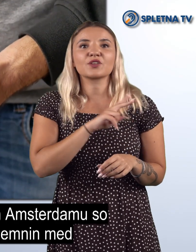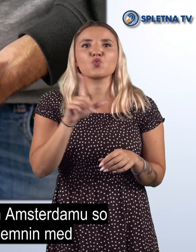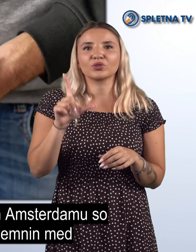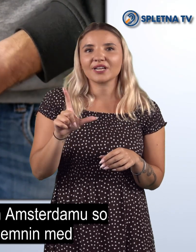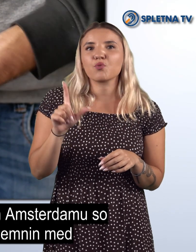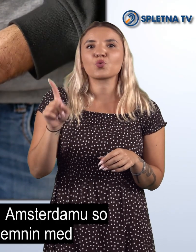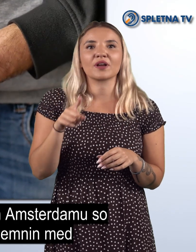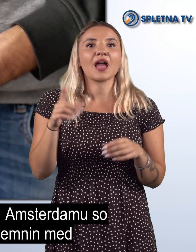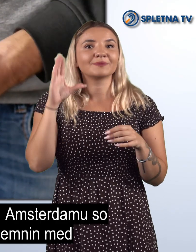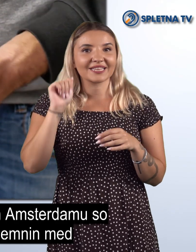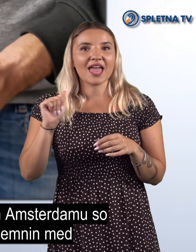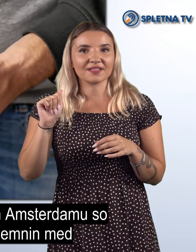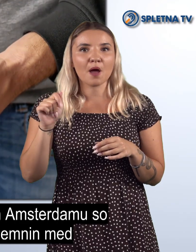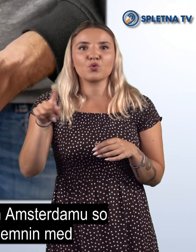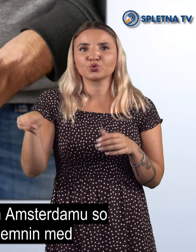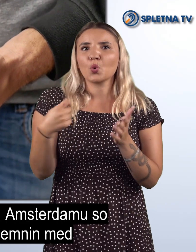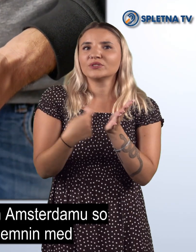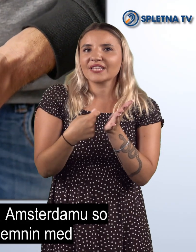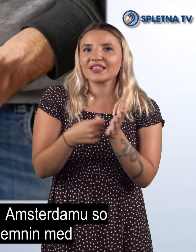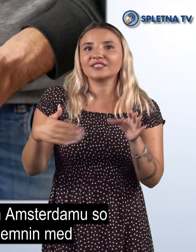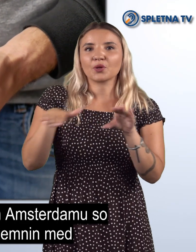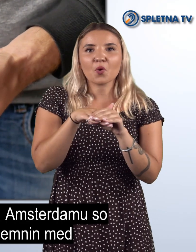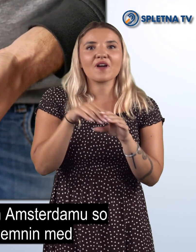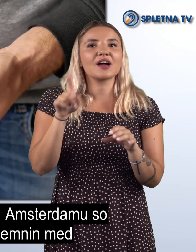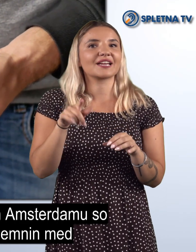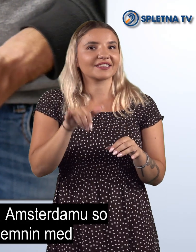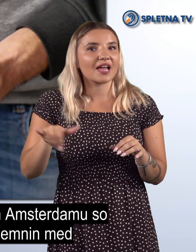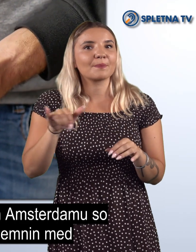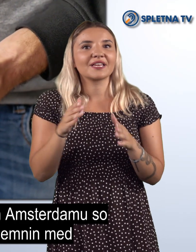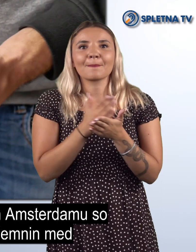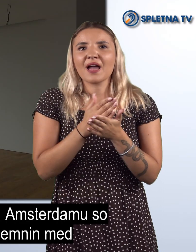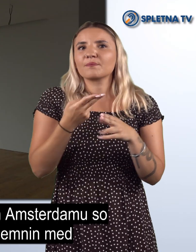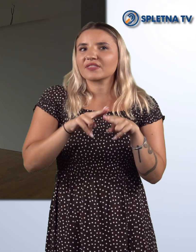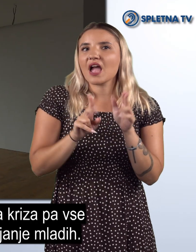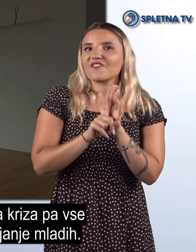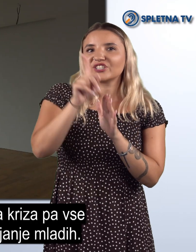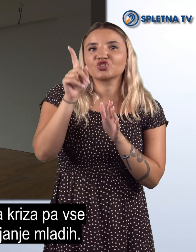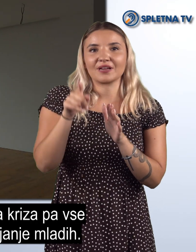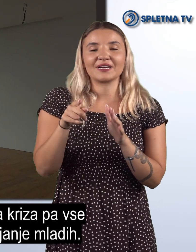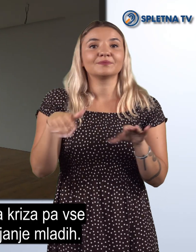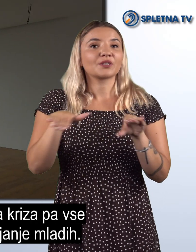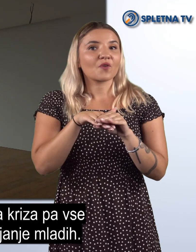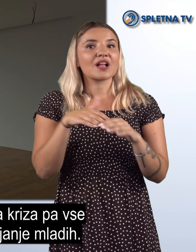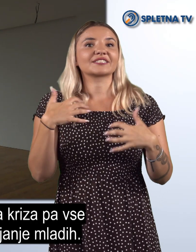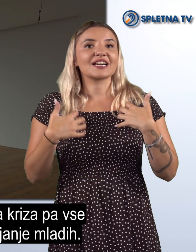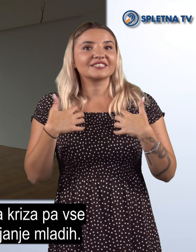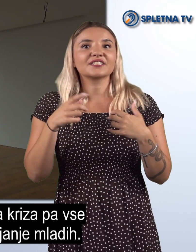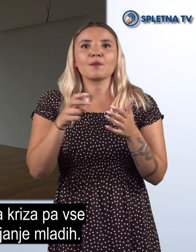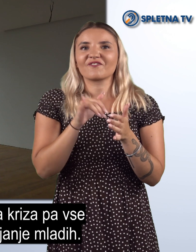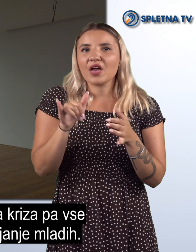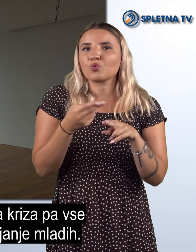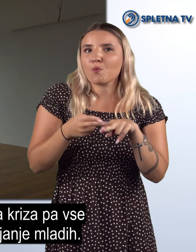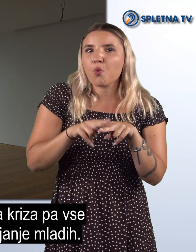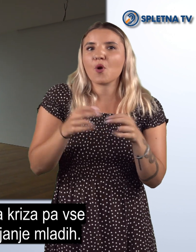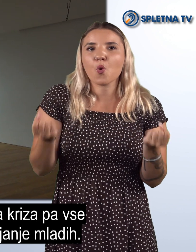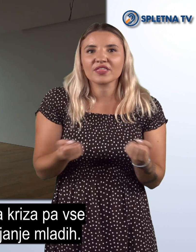gospodinjstev. V Franciji, Luksemburgu in Amsterdamu so cene stanovanj in najemnin med najvišjimi.